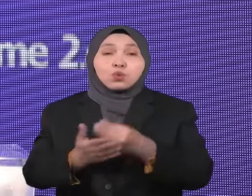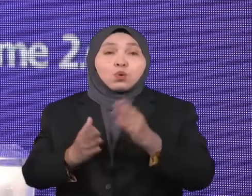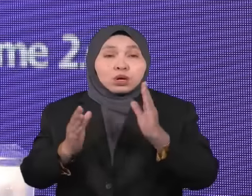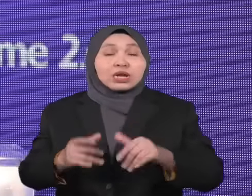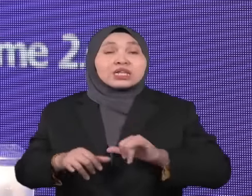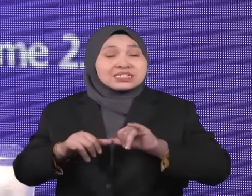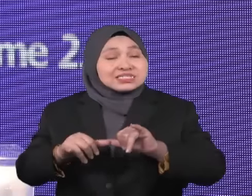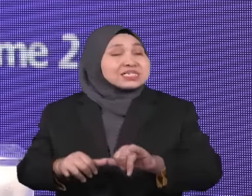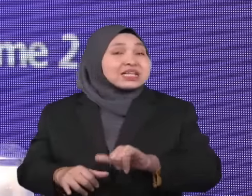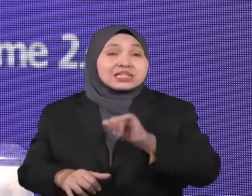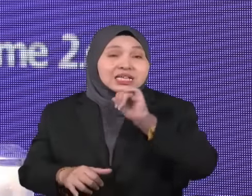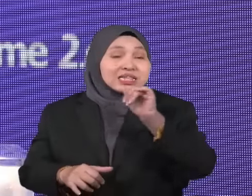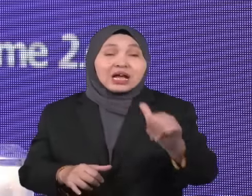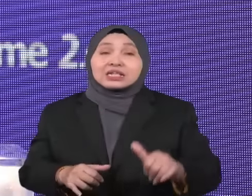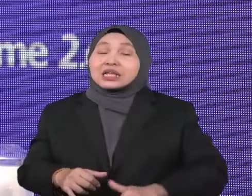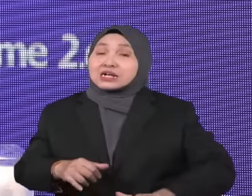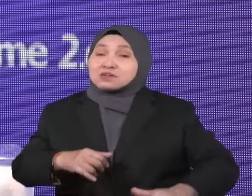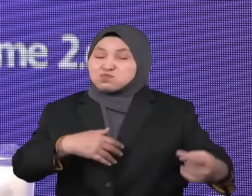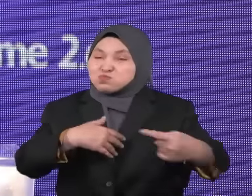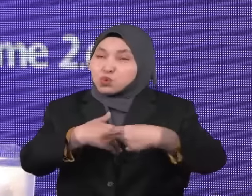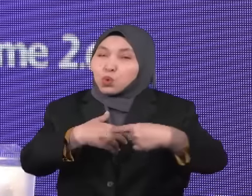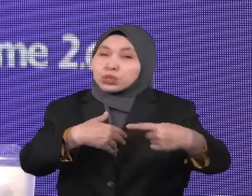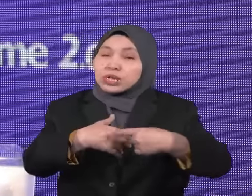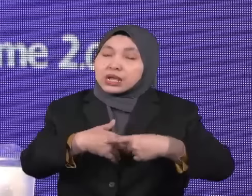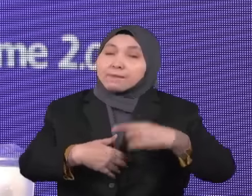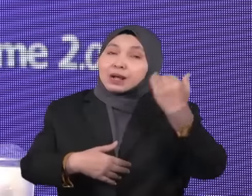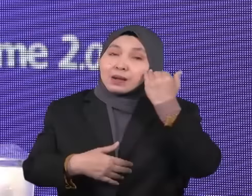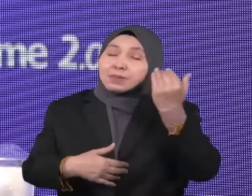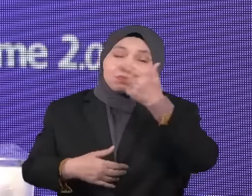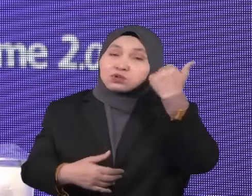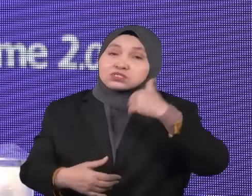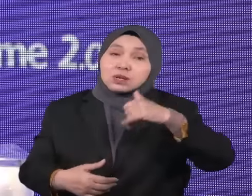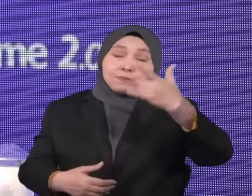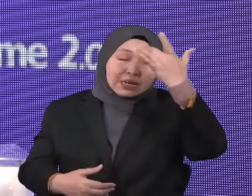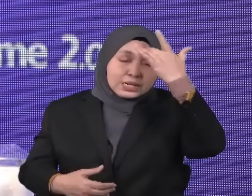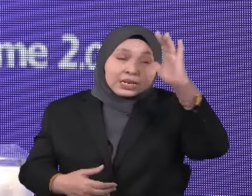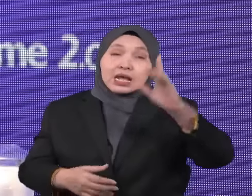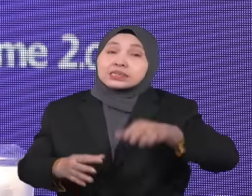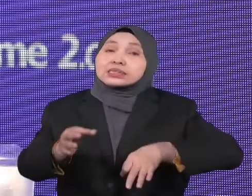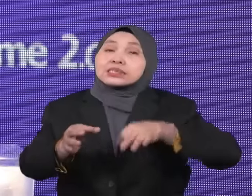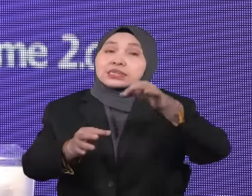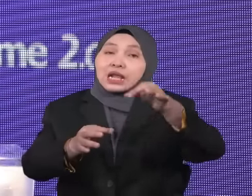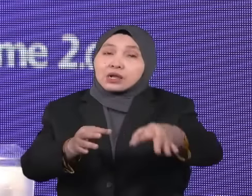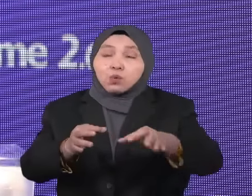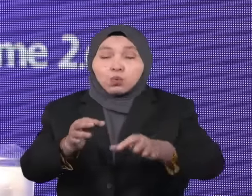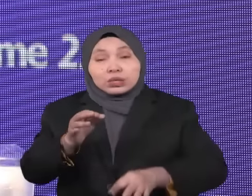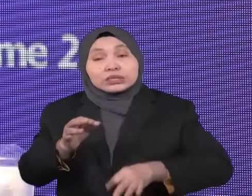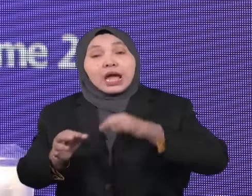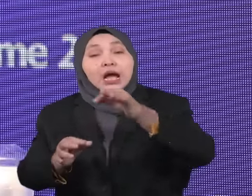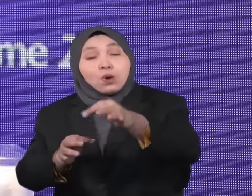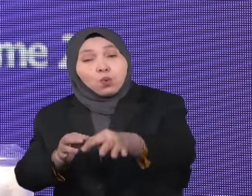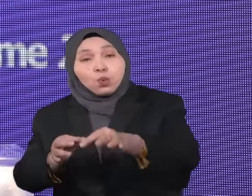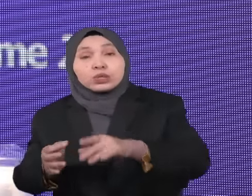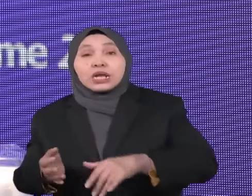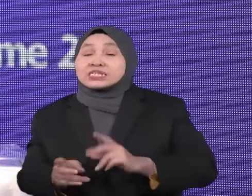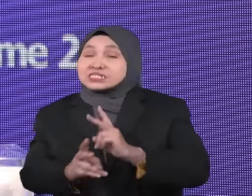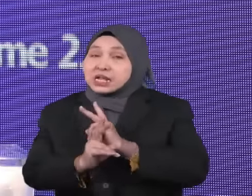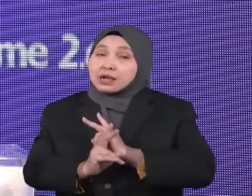lagi tidak didakwa di mahkamah pasal apa, dia pandai kan, tangguhkan kan? Tangguhkan lagi ya, tetapi